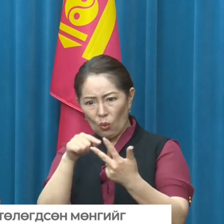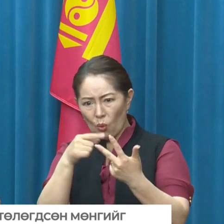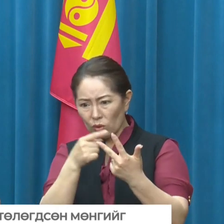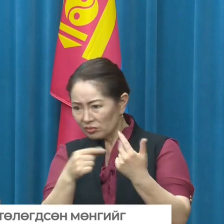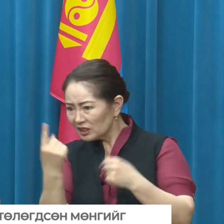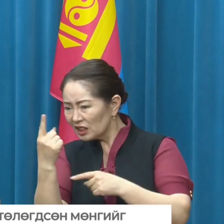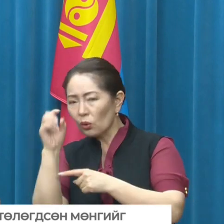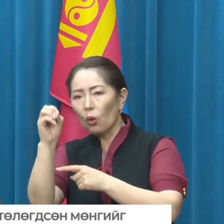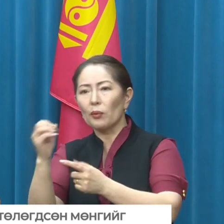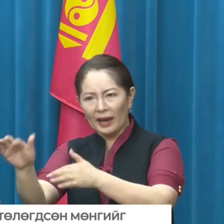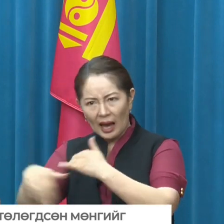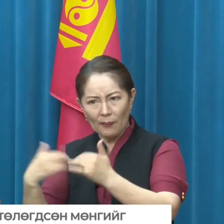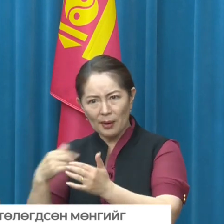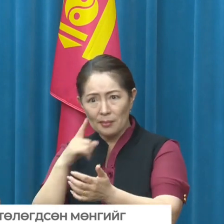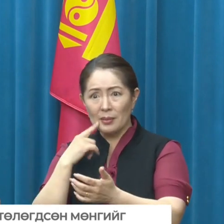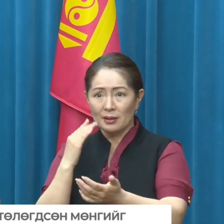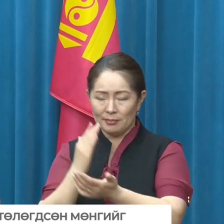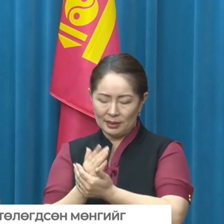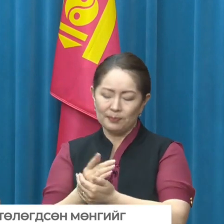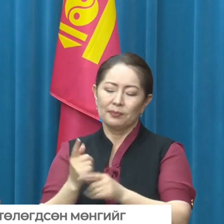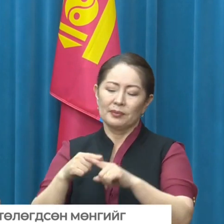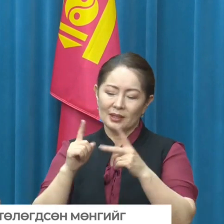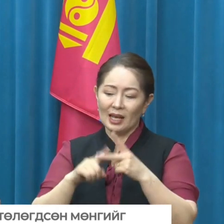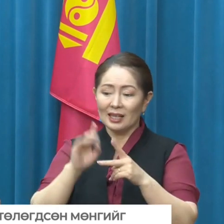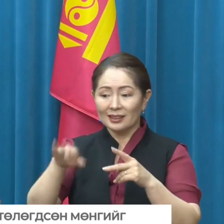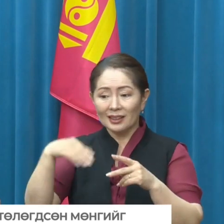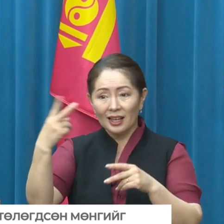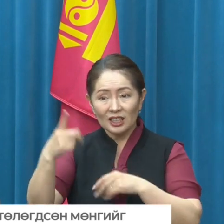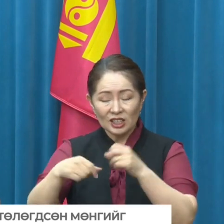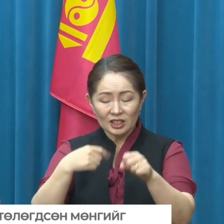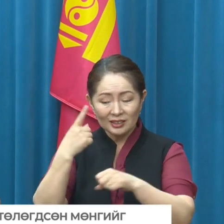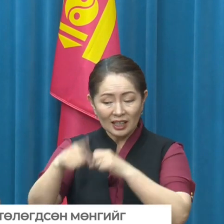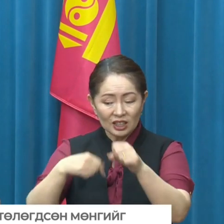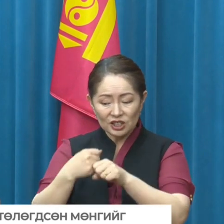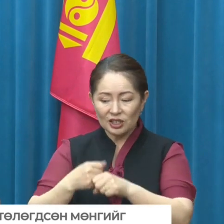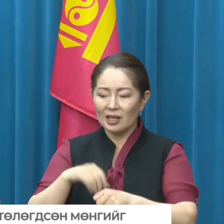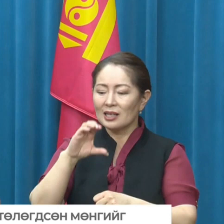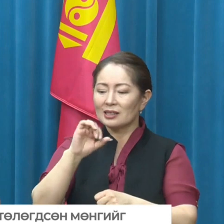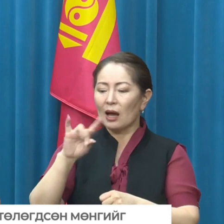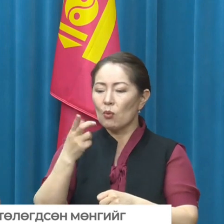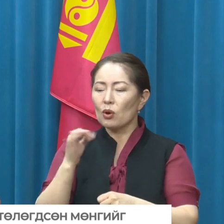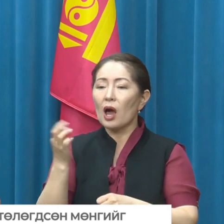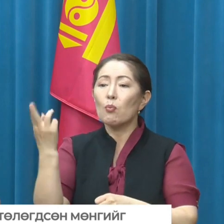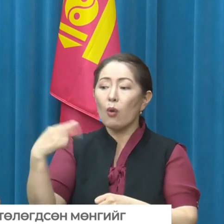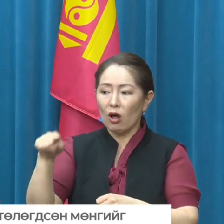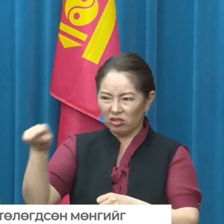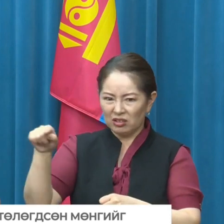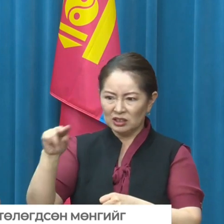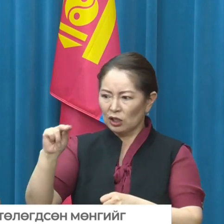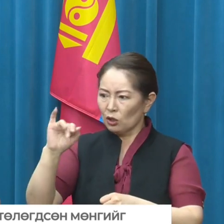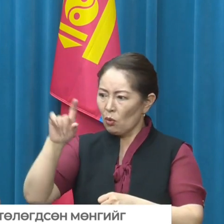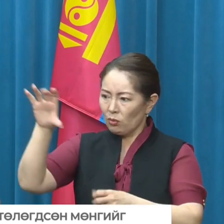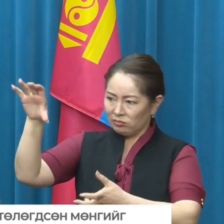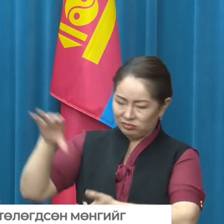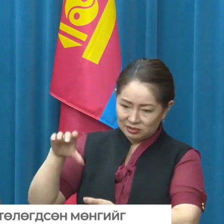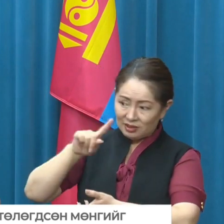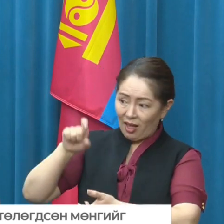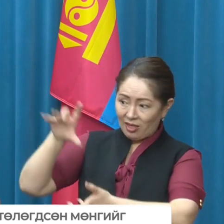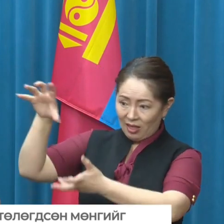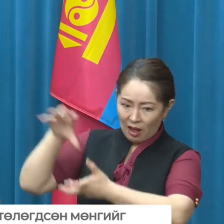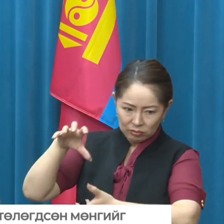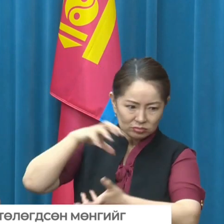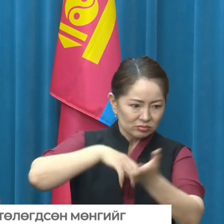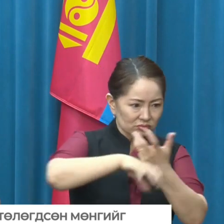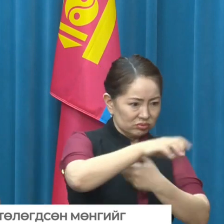одоо ямар ч байсан самбар бондыг Хөгжлийн банкны чанаргүй зээлүүдийг одоо өөр өөр нь төлүүлж самбар бондыг одоо